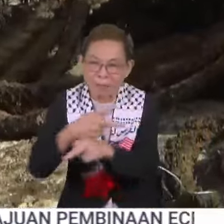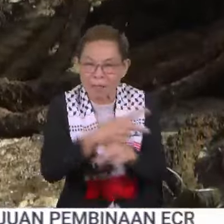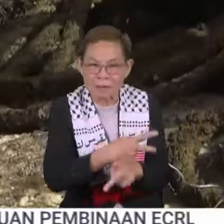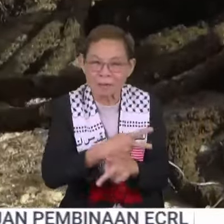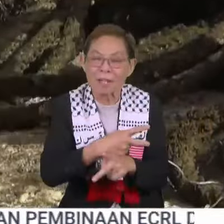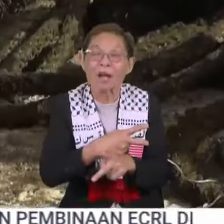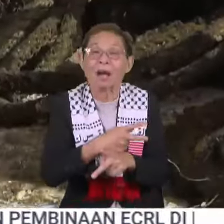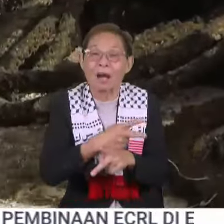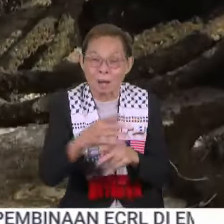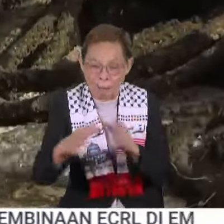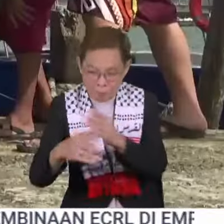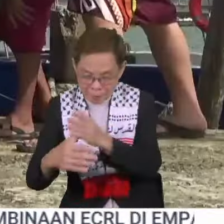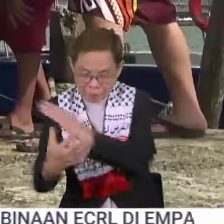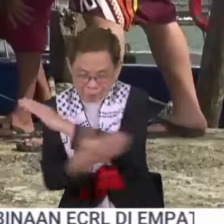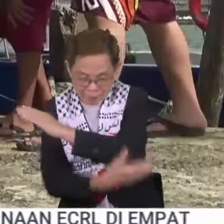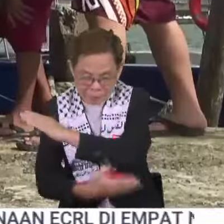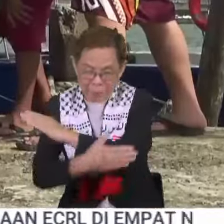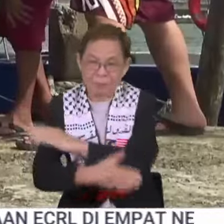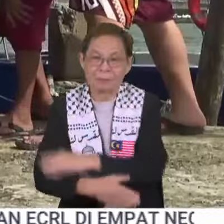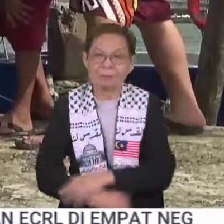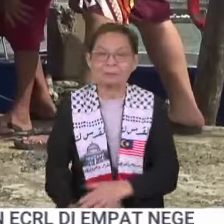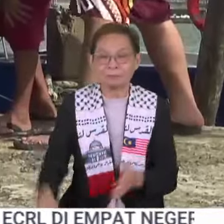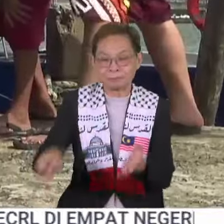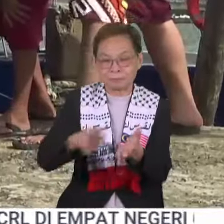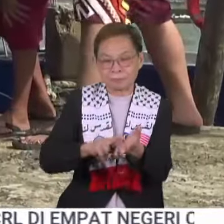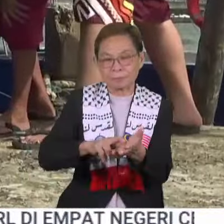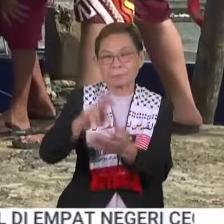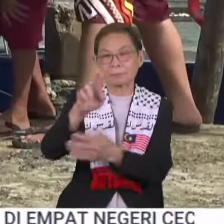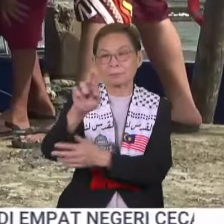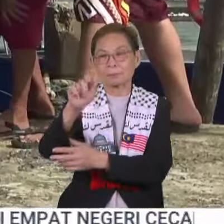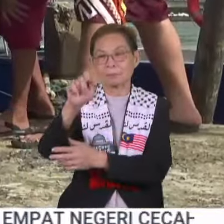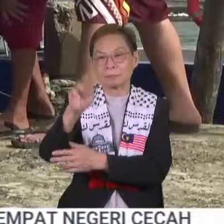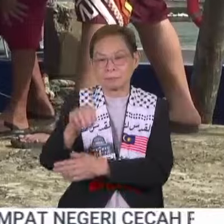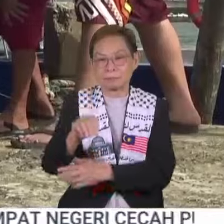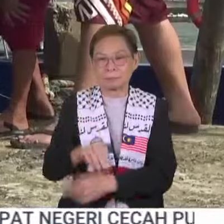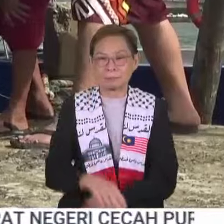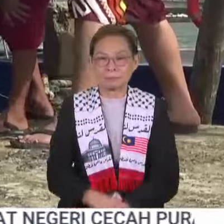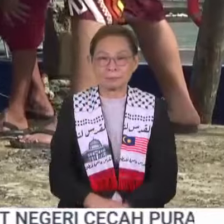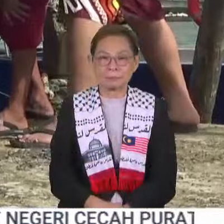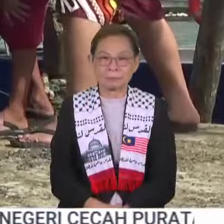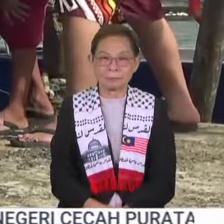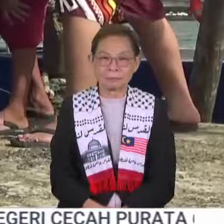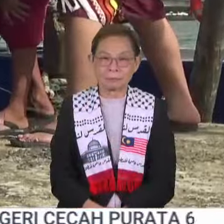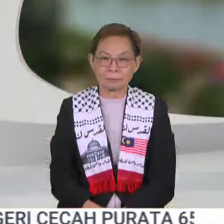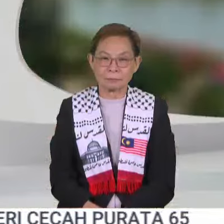perikanan negara. Nur Ashran Muhammad Noor, RTM.